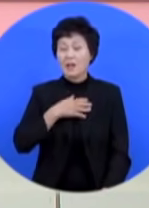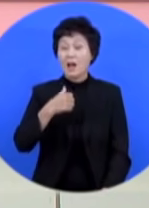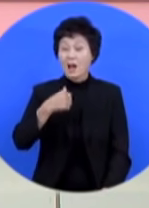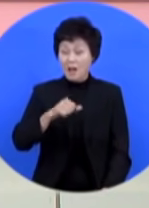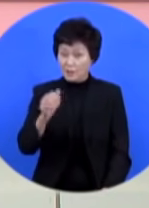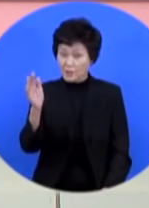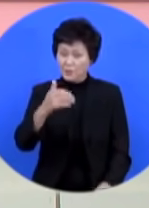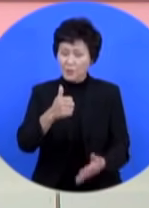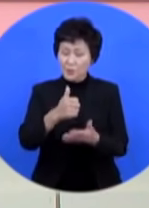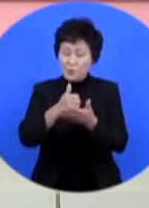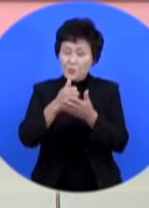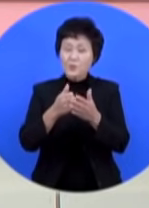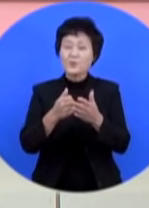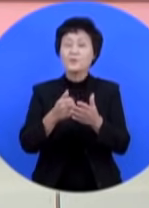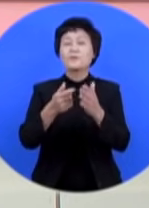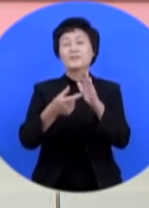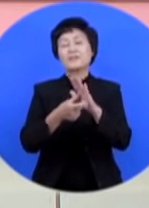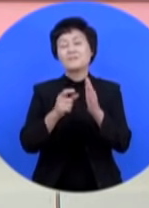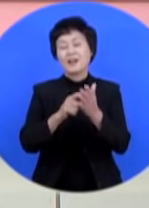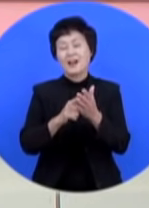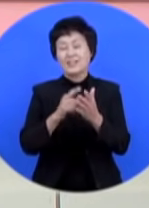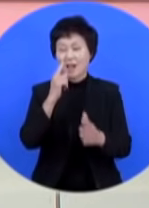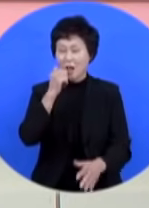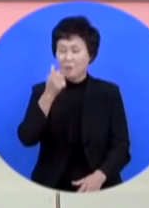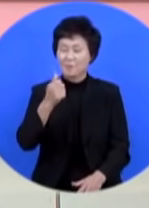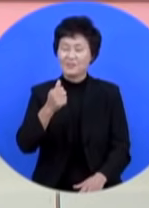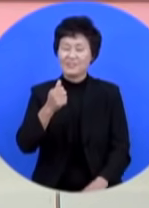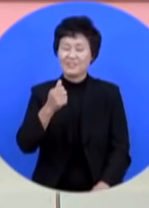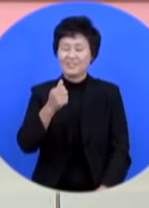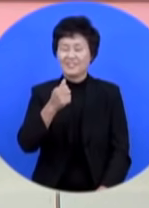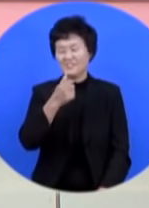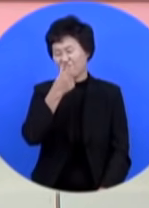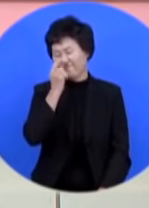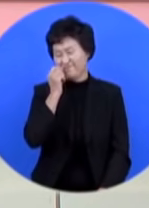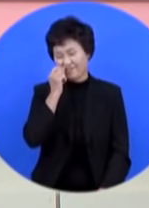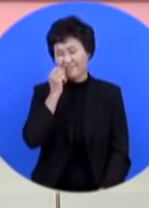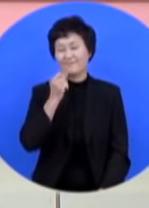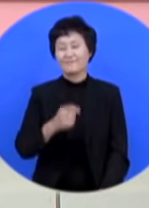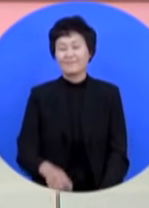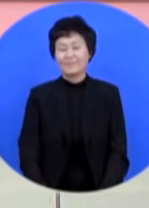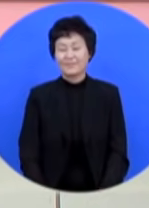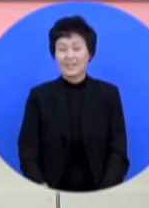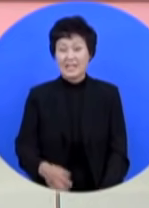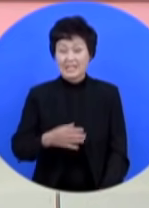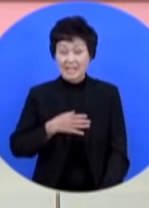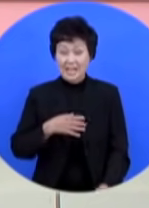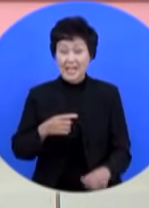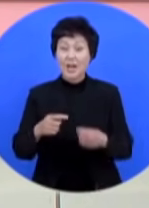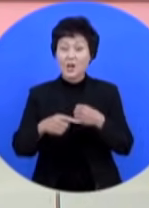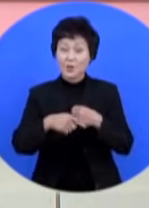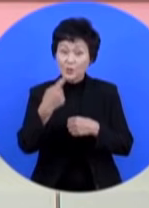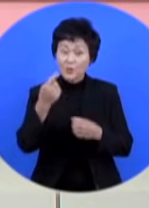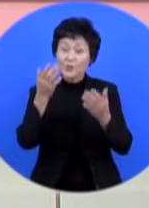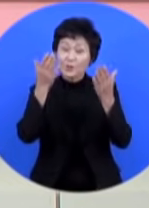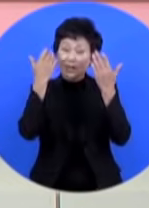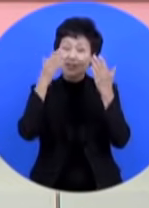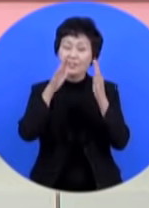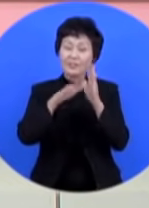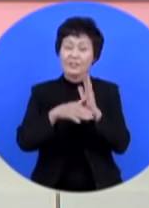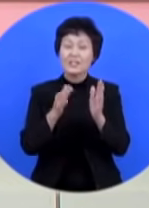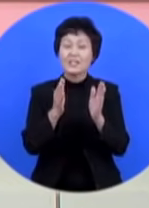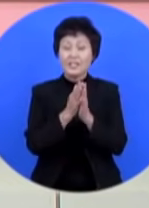아들이 그렇게 했습니다. 저는 모태신앙은 아니고요. 네. 초등학교 때 친구